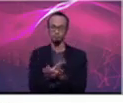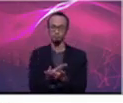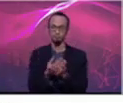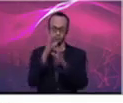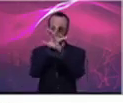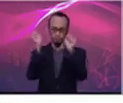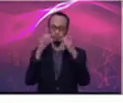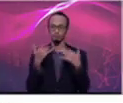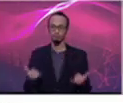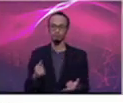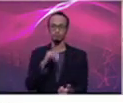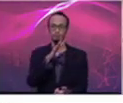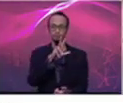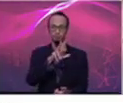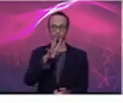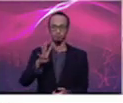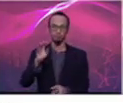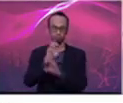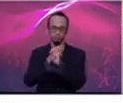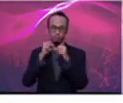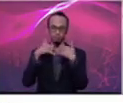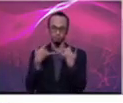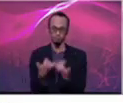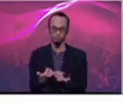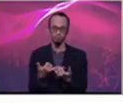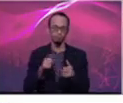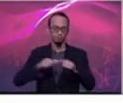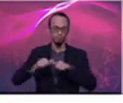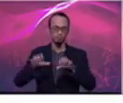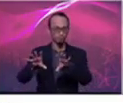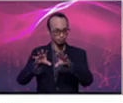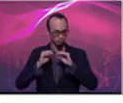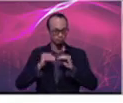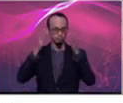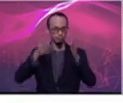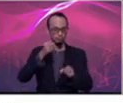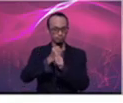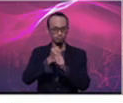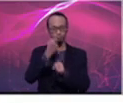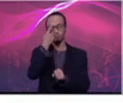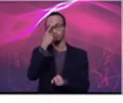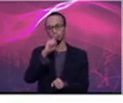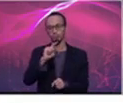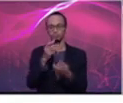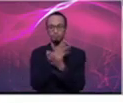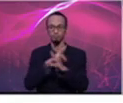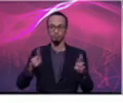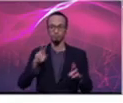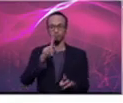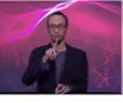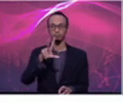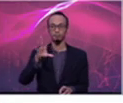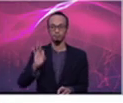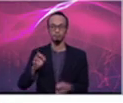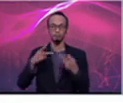34 Syarikat dalam pelbagai bidang aktif mengambil OBB bekerja bersama mereka dengan menyediakan lebih 390 peluang